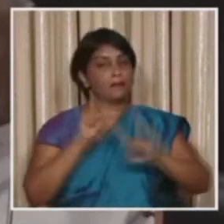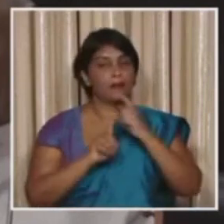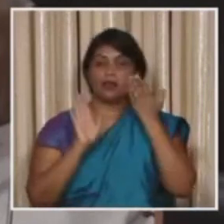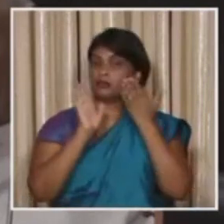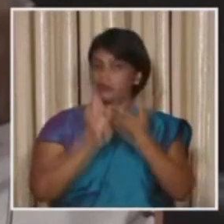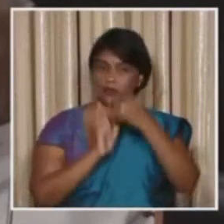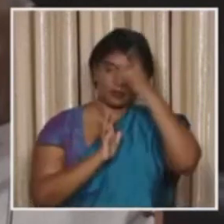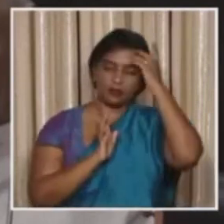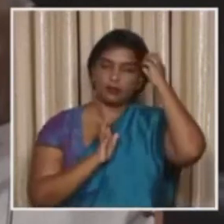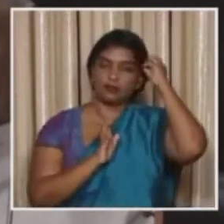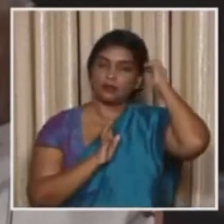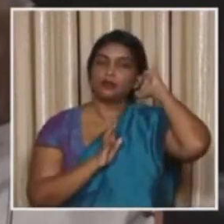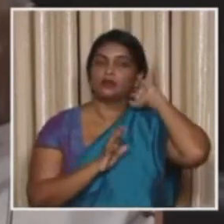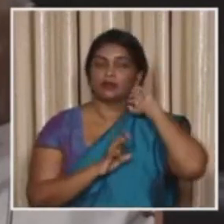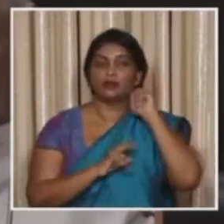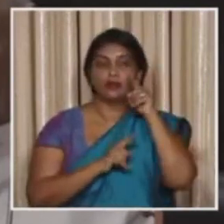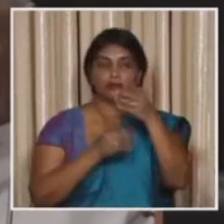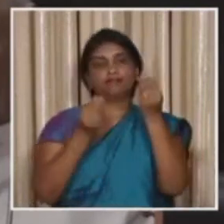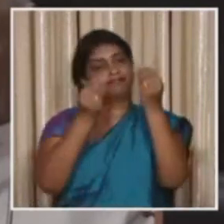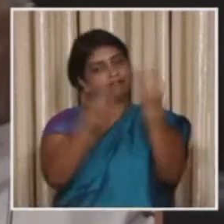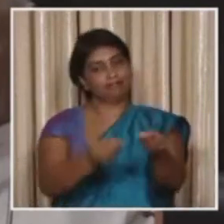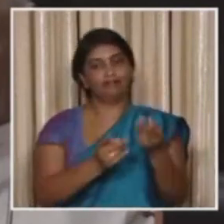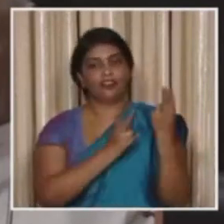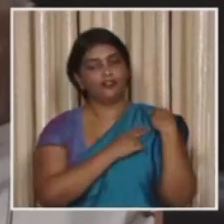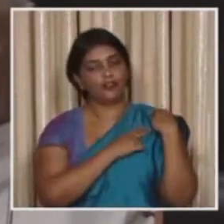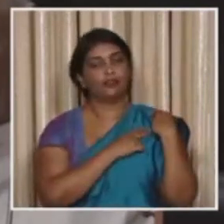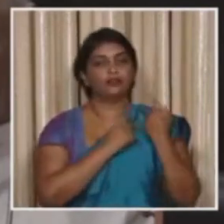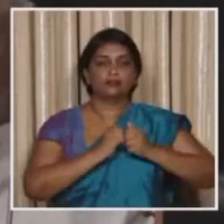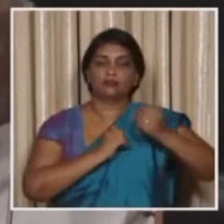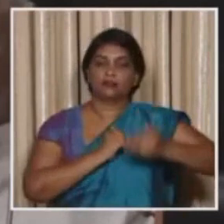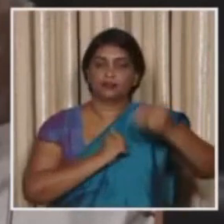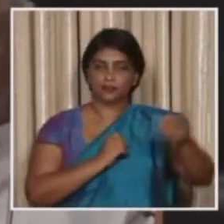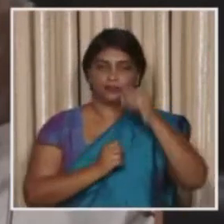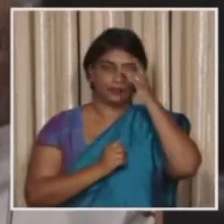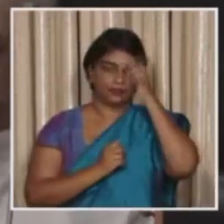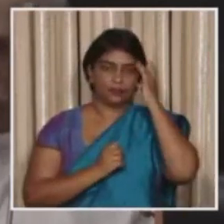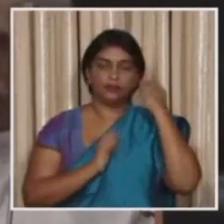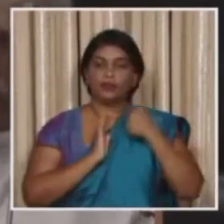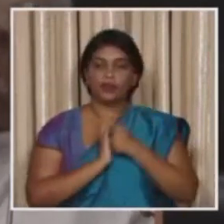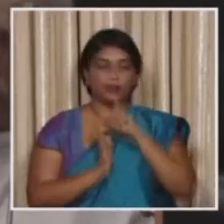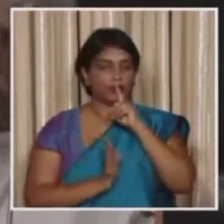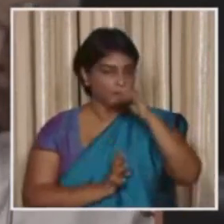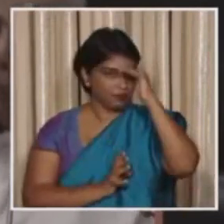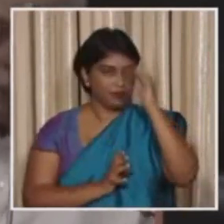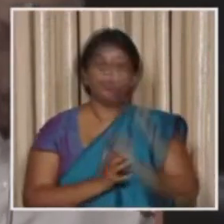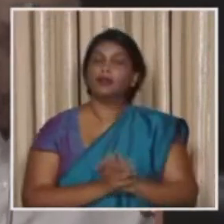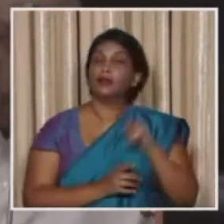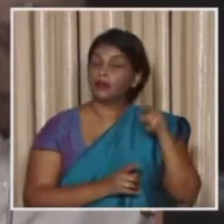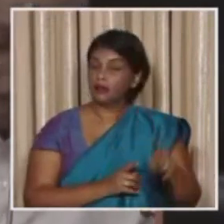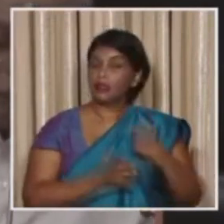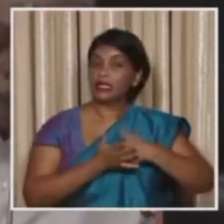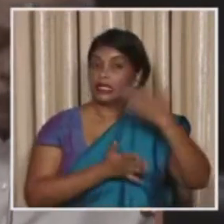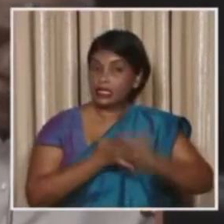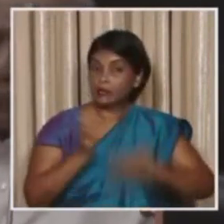ඉදිරිපත් කරනවා. එන ඔබට බාර දෙනවා ඒ වැඩකටු ඊට පස්සේ ඉදිරියට ගෙනියන්න. ගරු කතානායකතුමනි, එම අතුරු